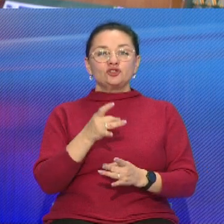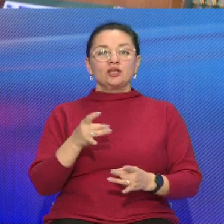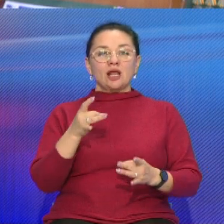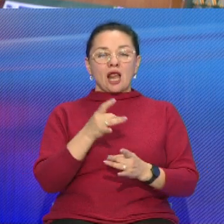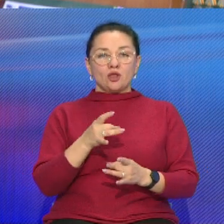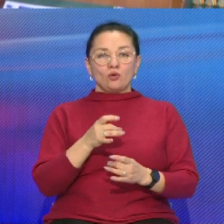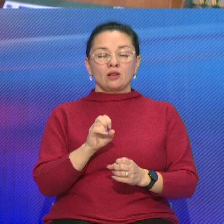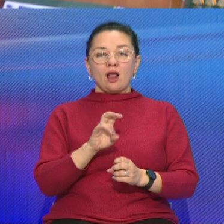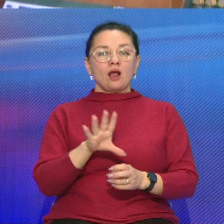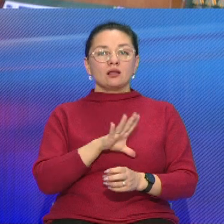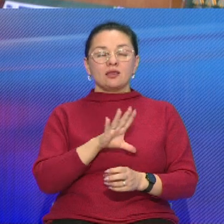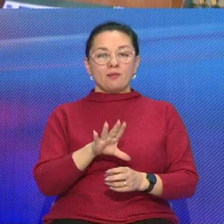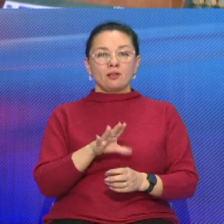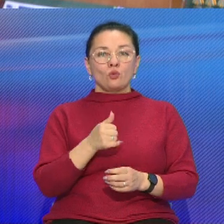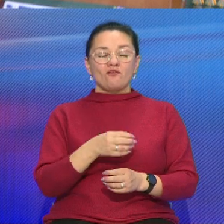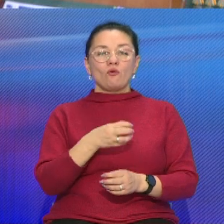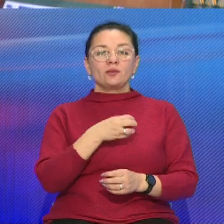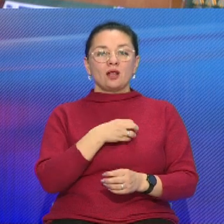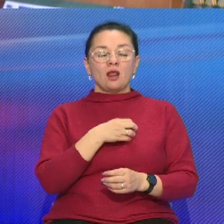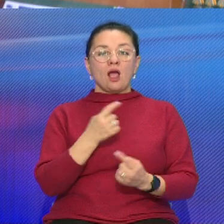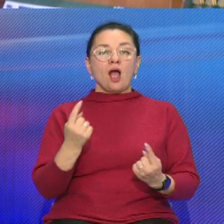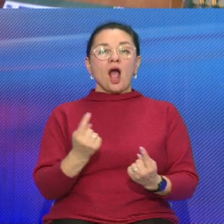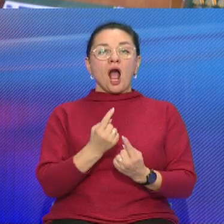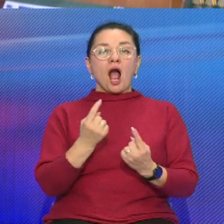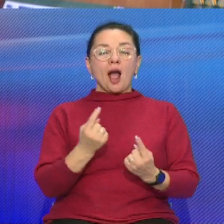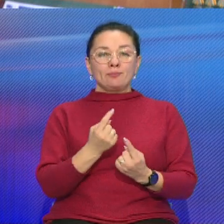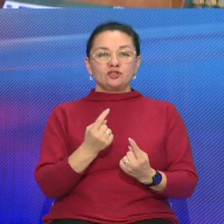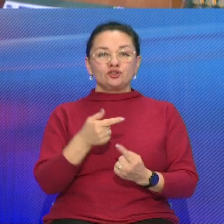было смертного медальона, он просто обычную гильзу